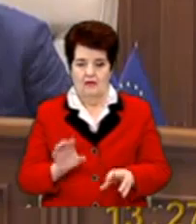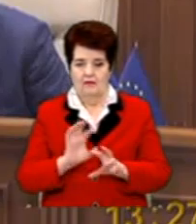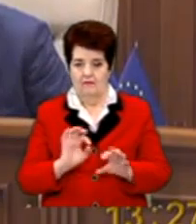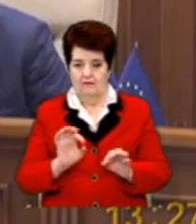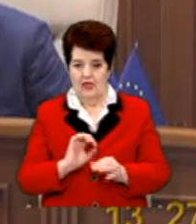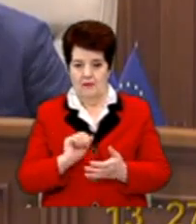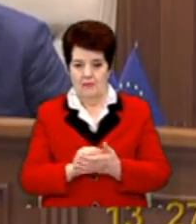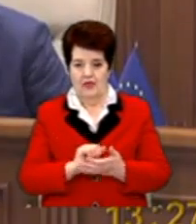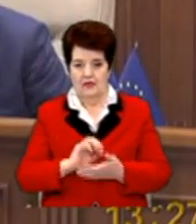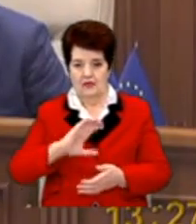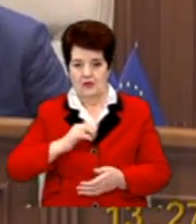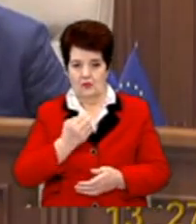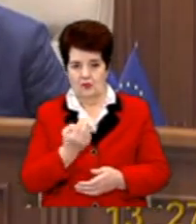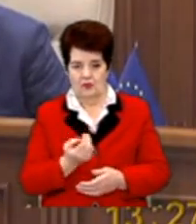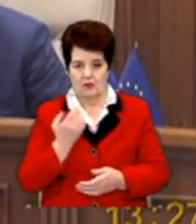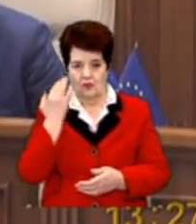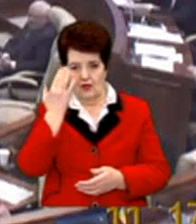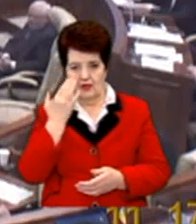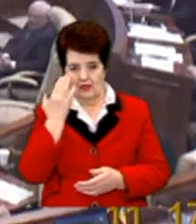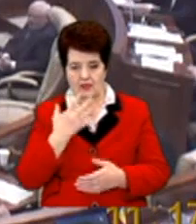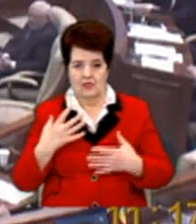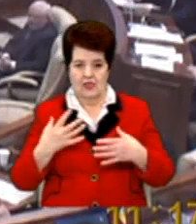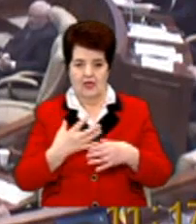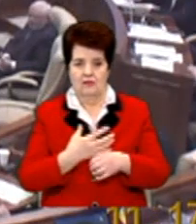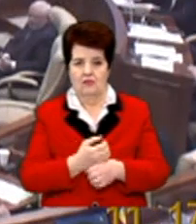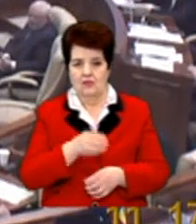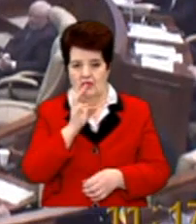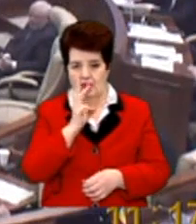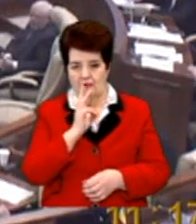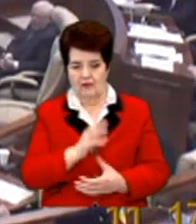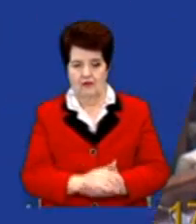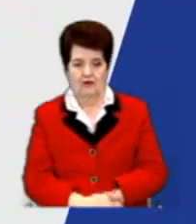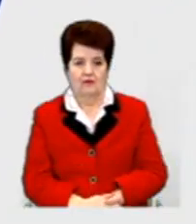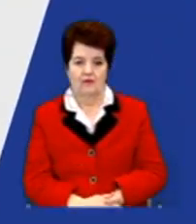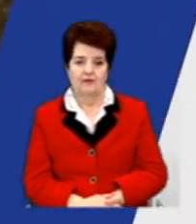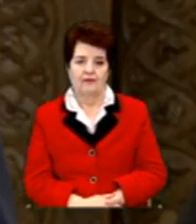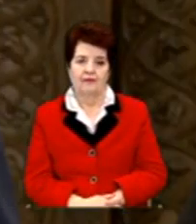apărut în presă, socialiștii au venit cu inițiativa de a reduce lefurile aleșilor.